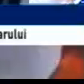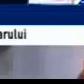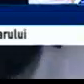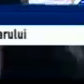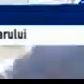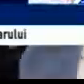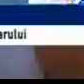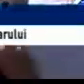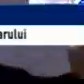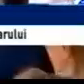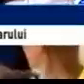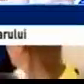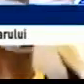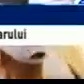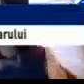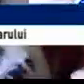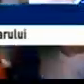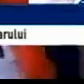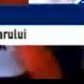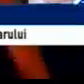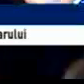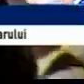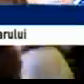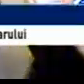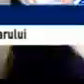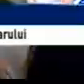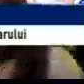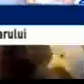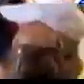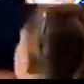românește să iasă pe 1 septembrie în piața Marii Adunări Naționale.